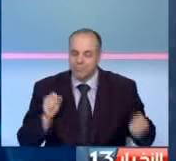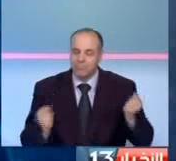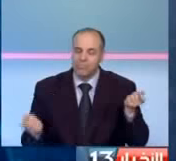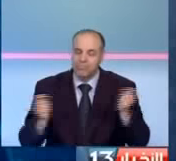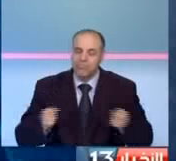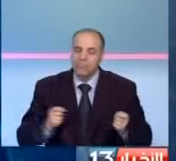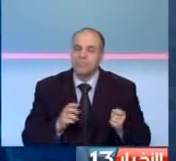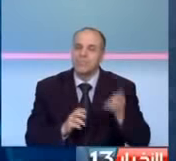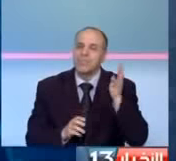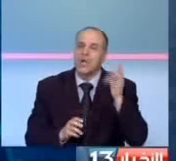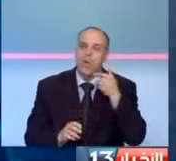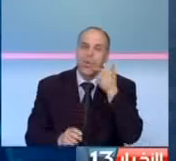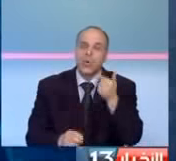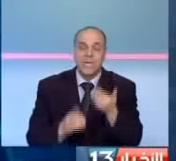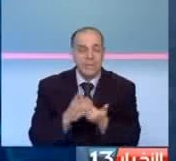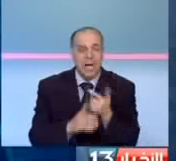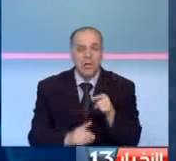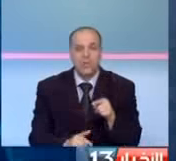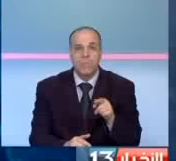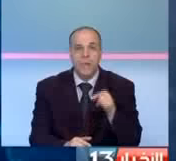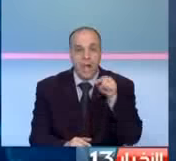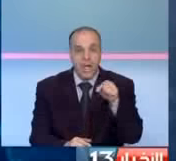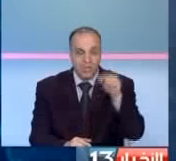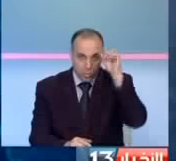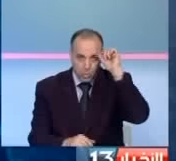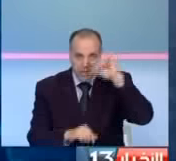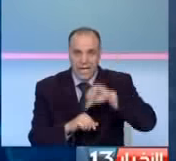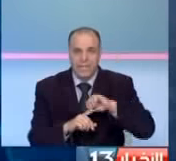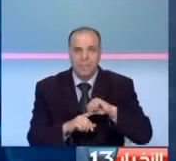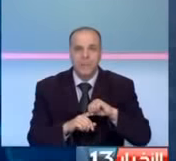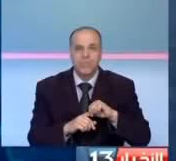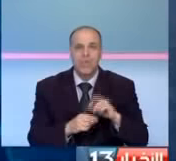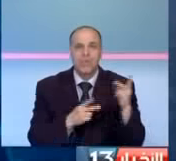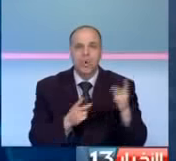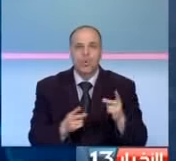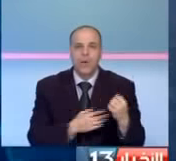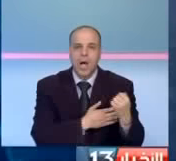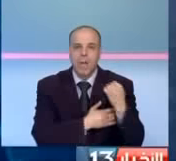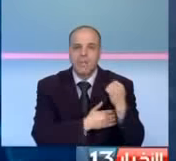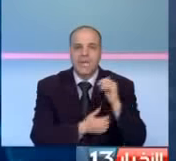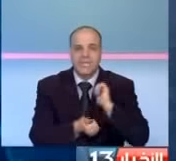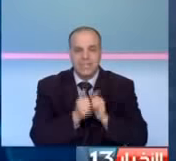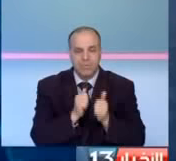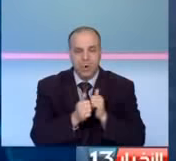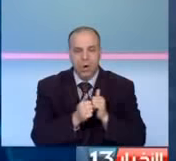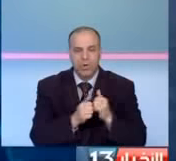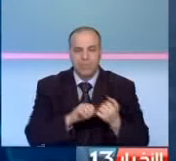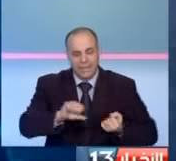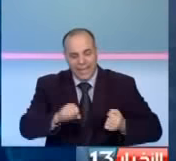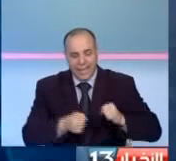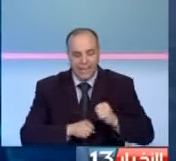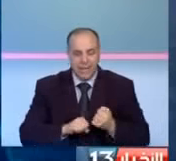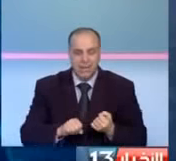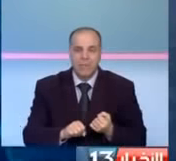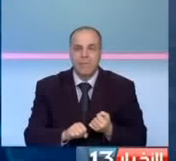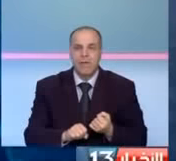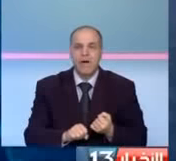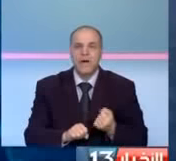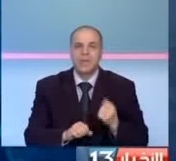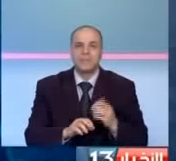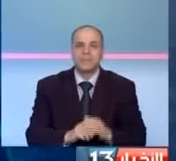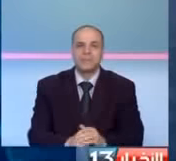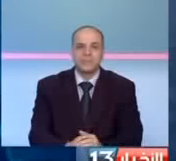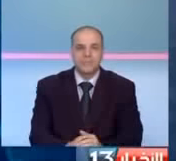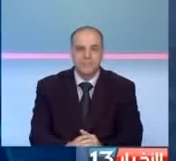الندوة الصحفية المنعقدة صباح اليوم بتونس العاصمة، وذلك بحضور أبطال في رياضة القتال